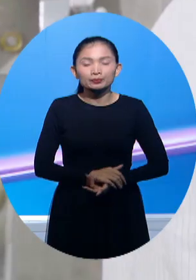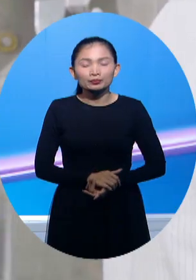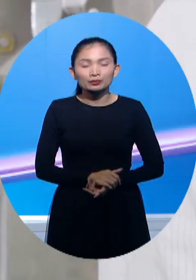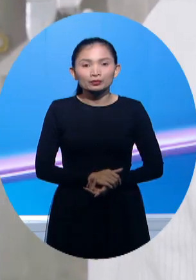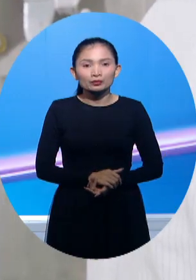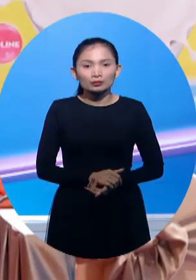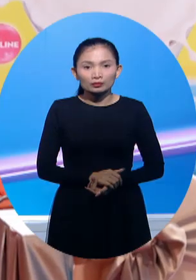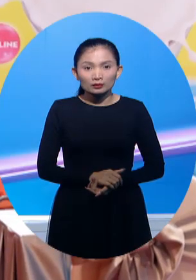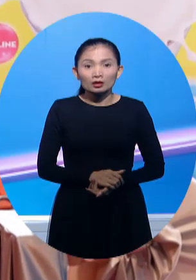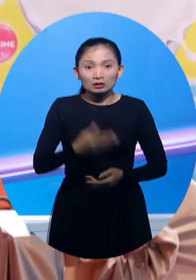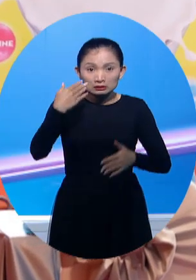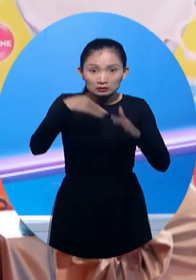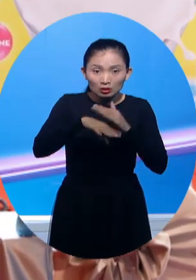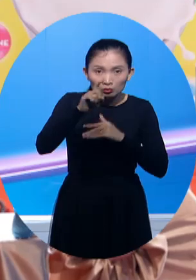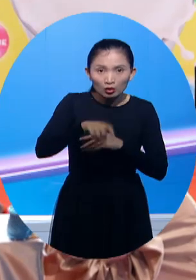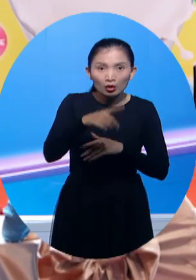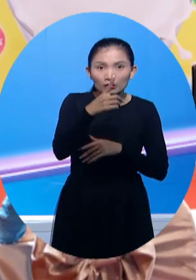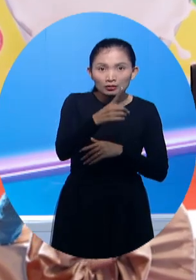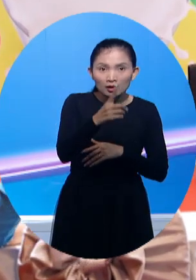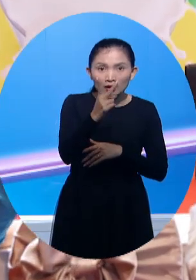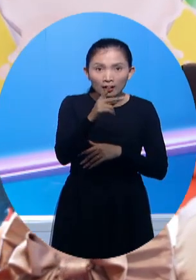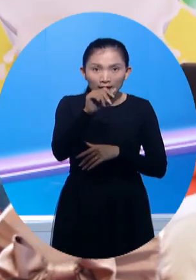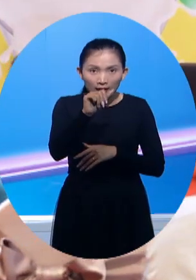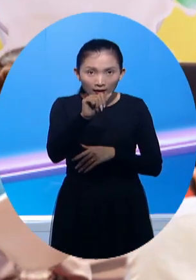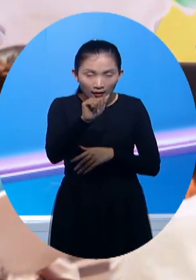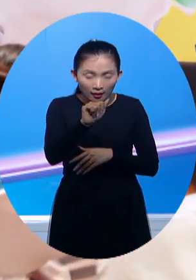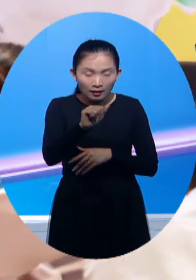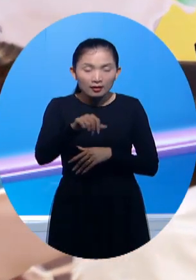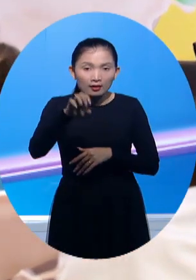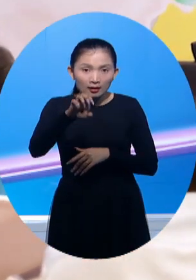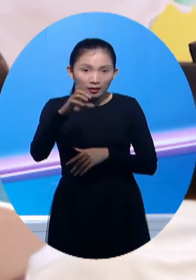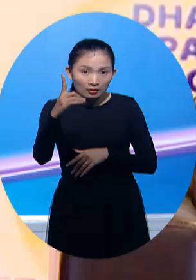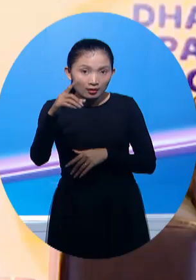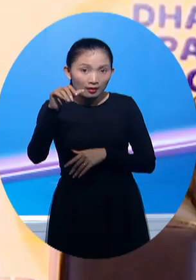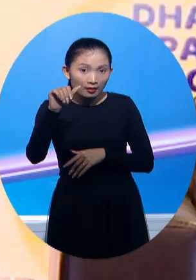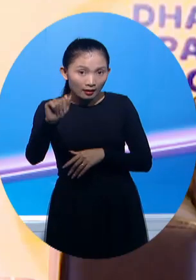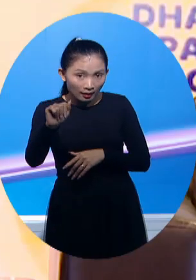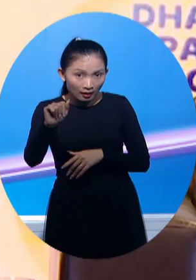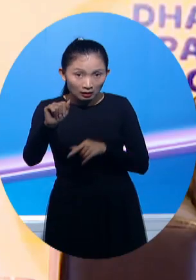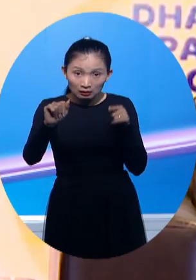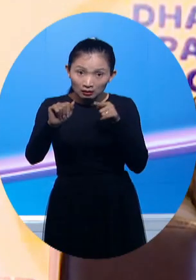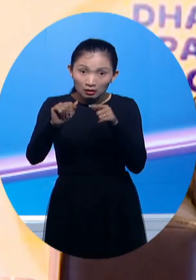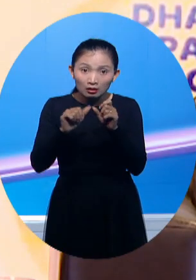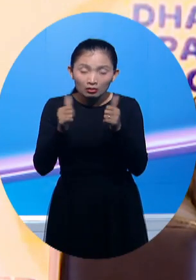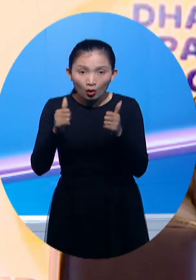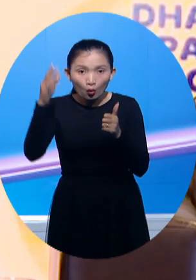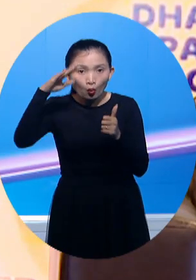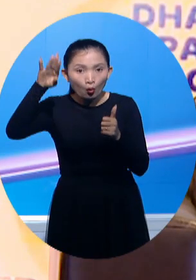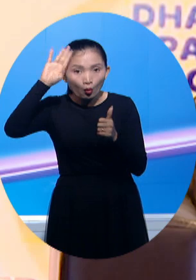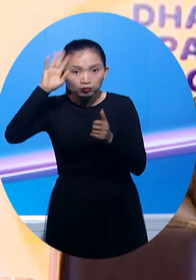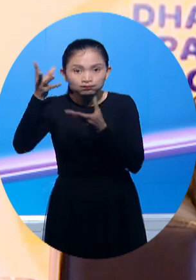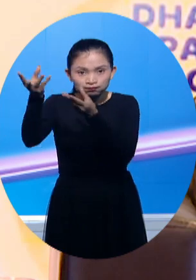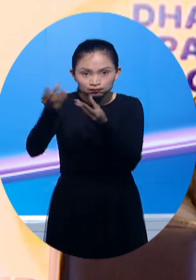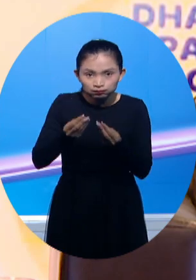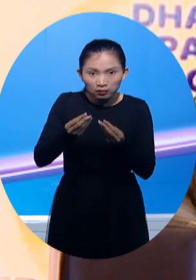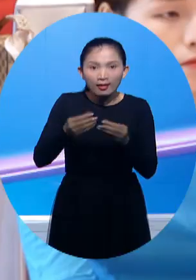bộ nhờ DHA, EPA, tinh khiết từ cá ngừ đại dương nhập khẩu Úc và bộ ba cao lớn LCT, lutein,